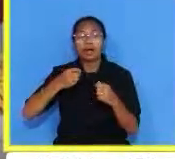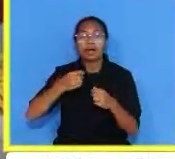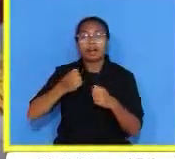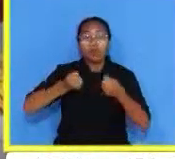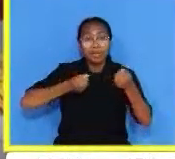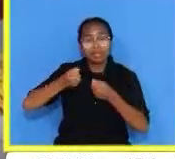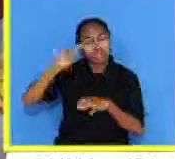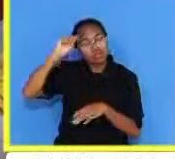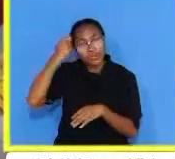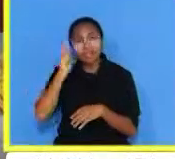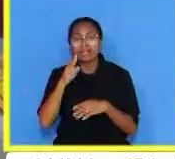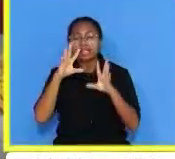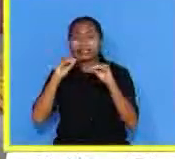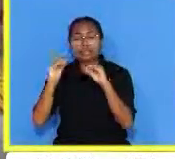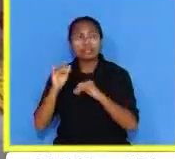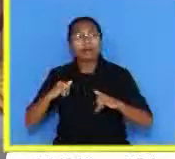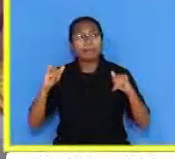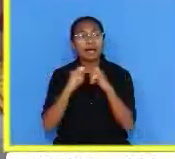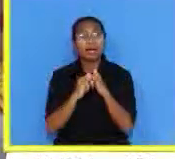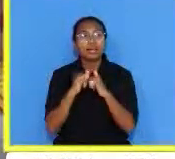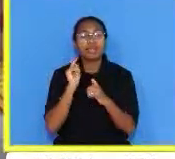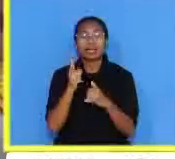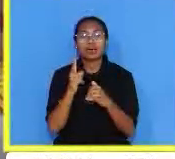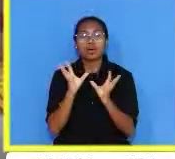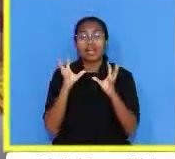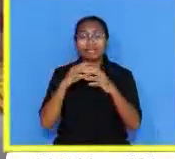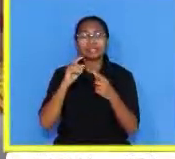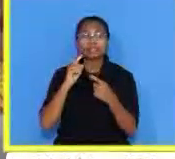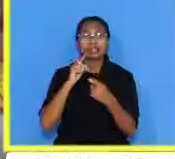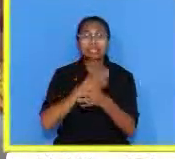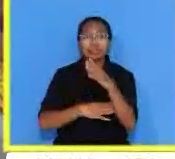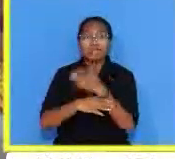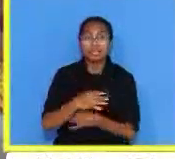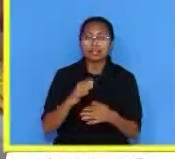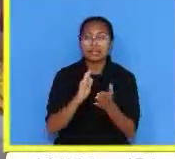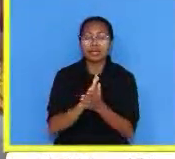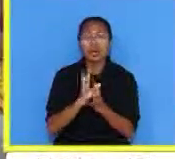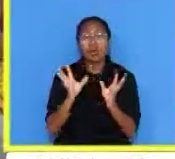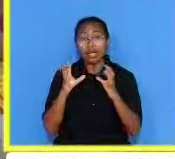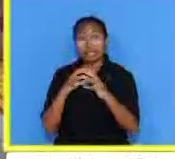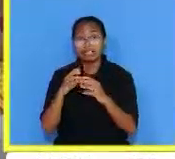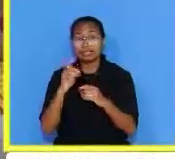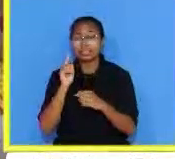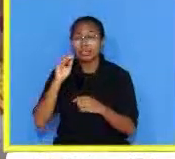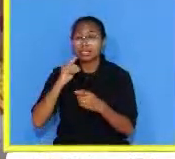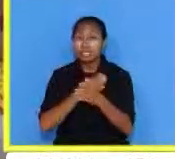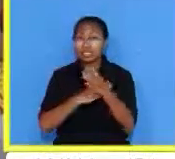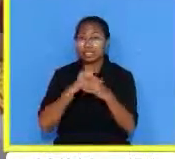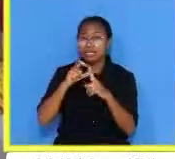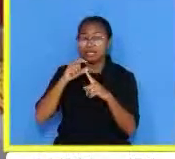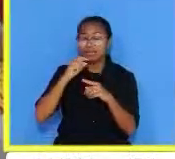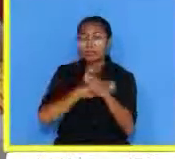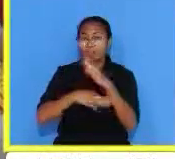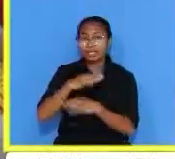juga kerjasama antar teman-teman di organisasi disabilitas supaya teman-teman disabel bisa mendapatkan pelayanan yang